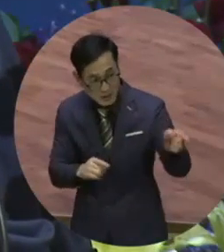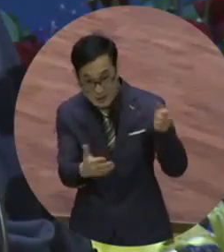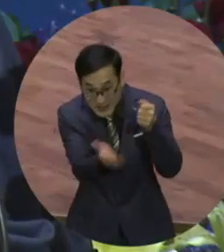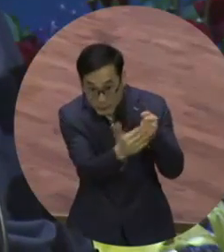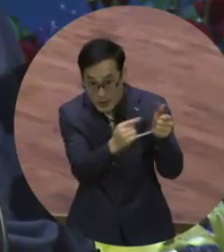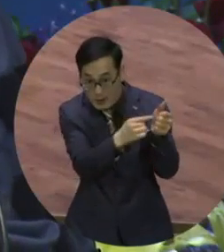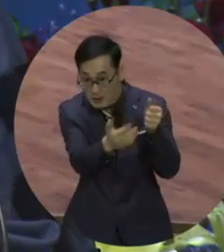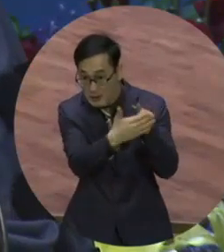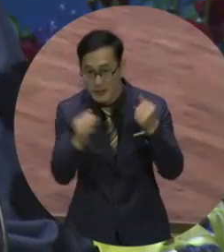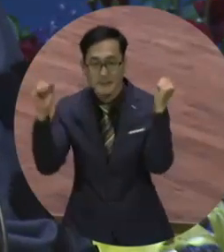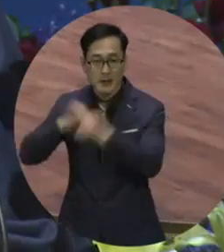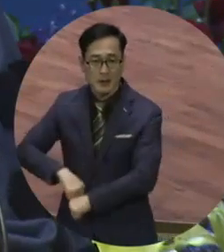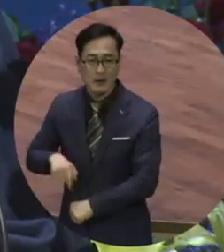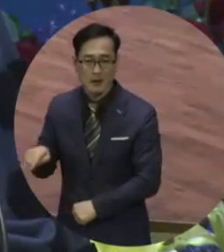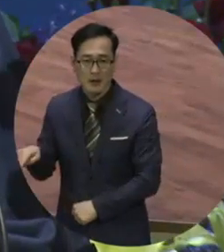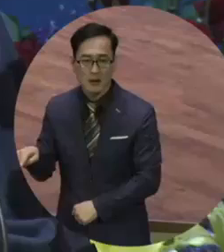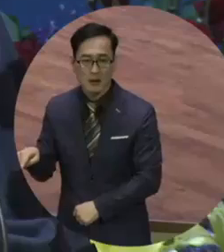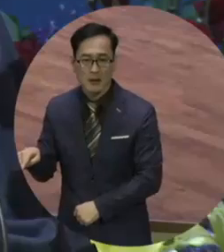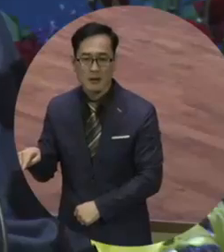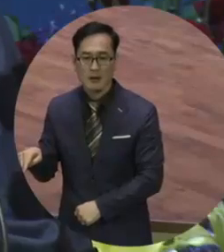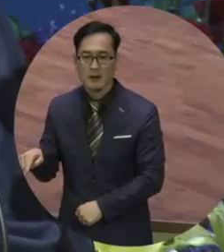때문에 한마디로